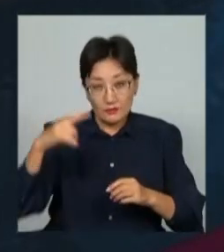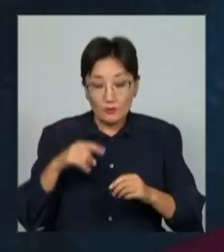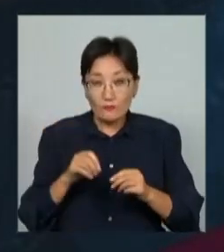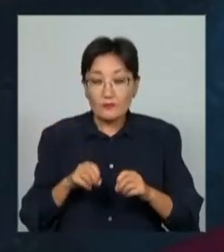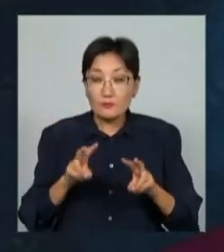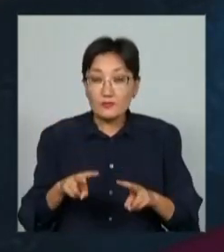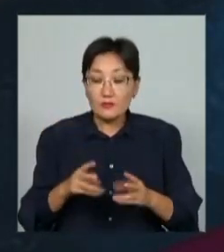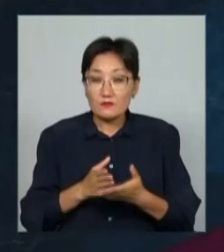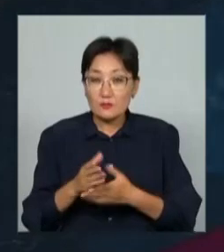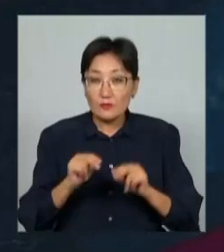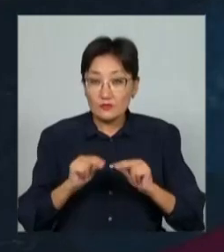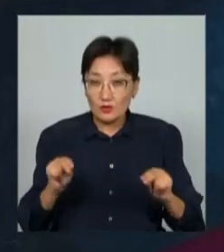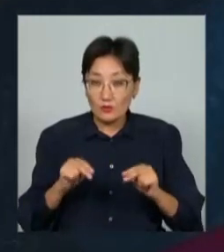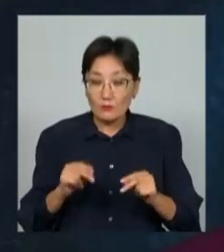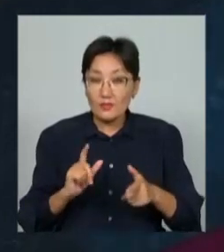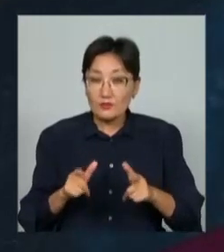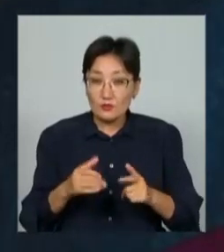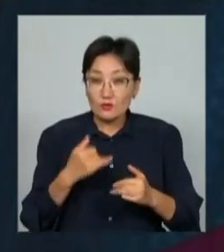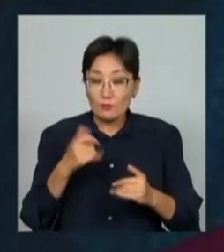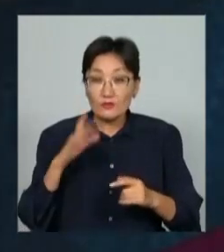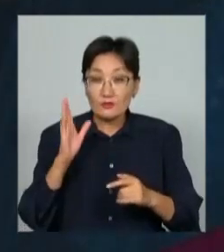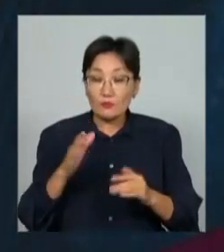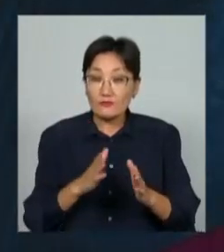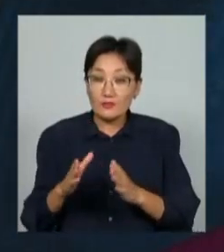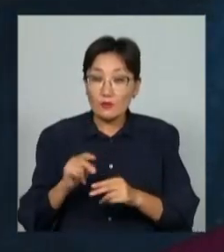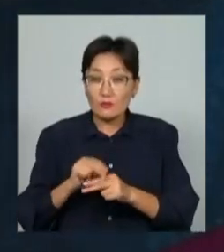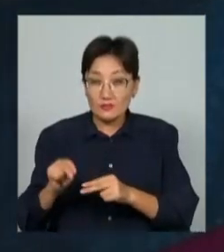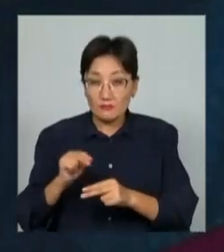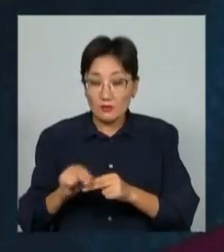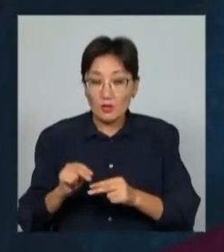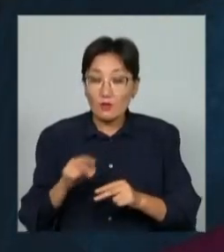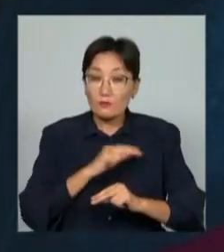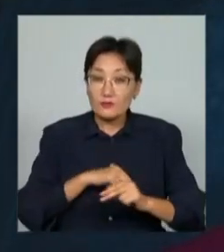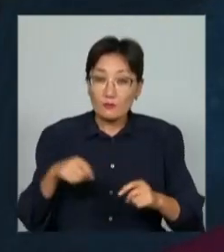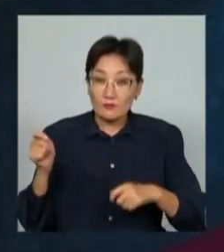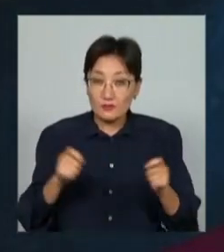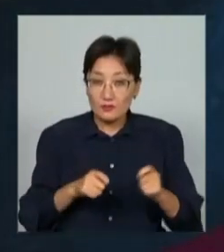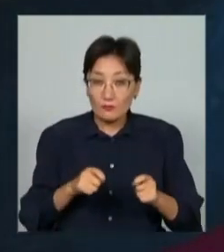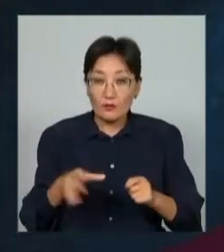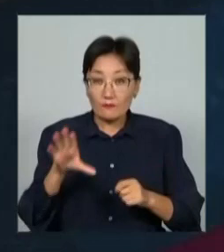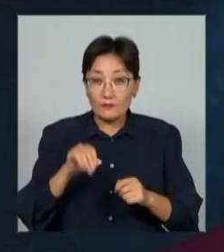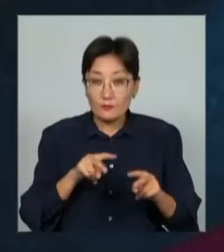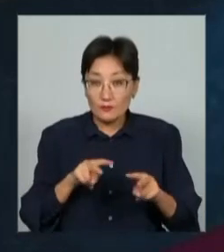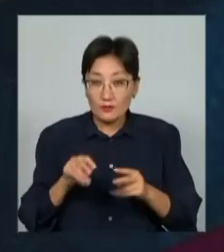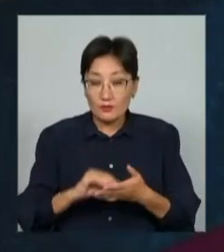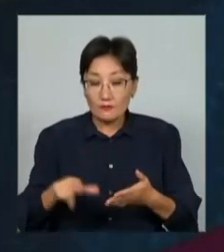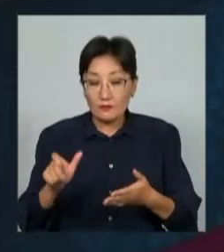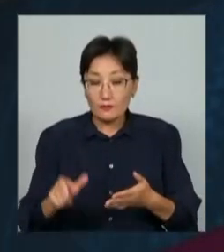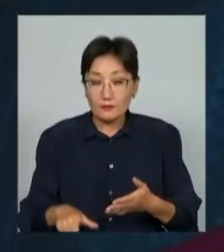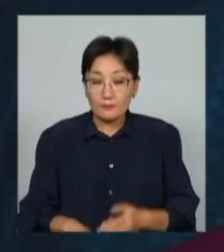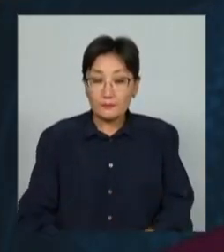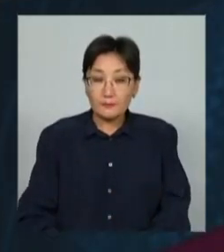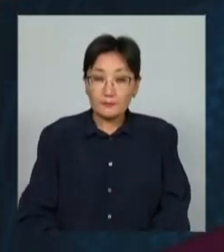сфере образования. Говорили о настоящем и будущем системы образования. За работой форума весь день наблюдала Рамина Мирзалимова.